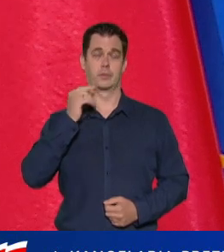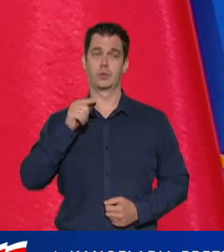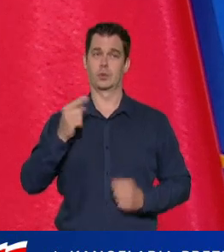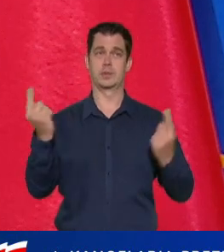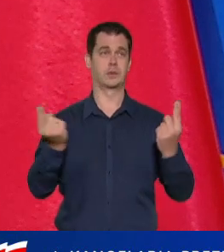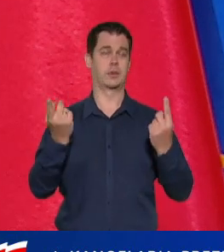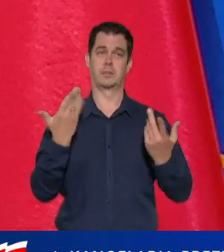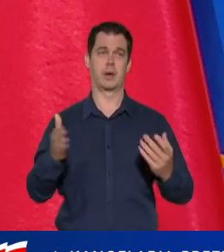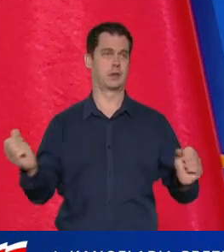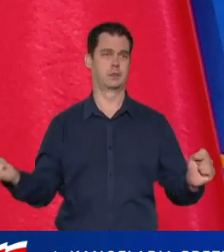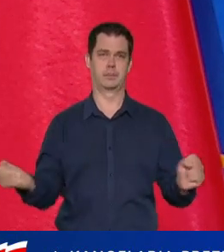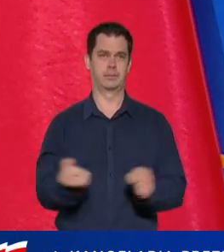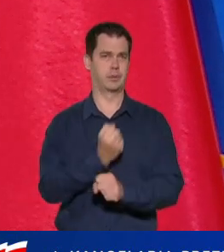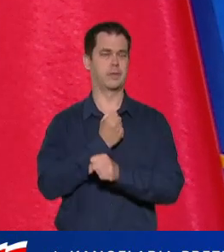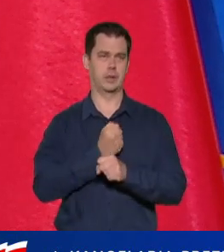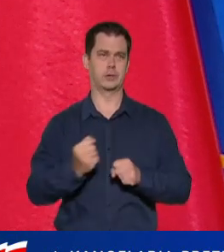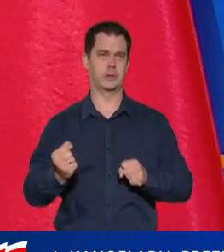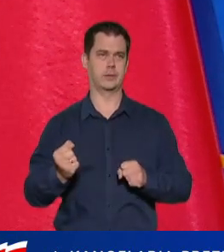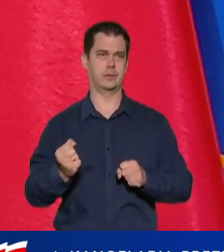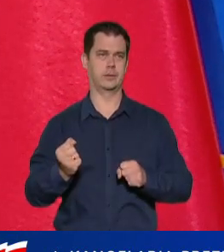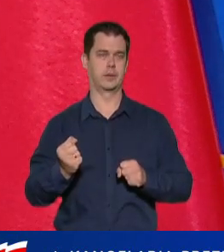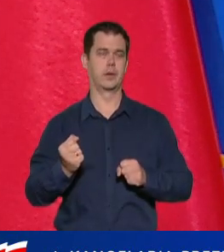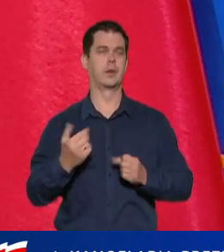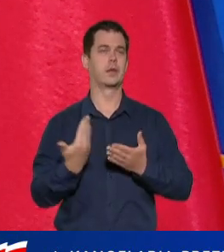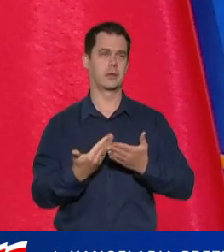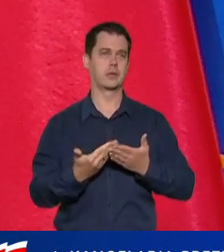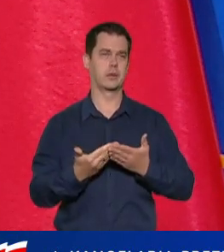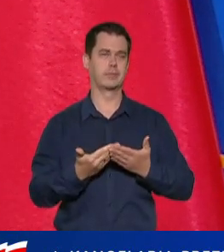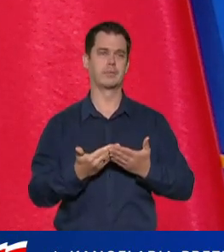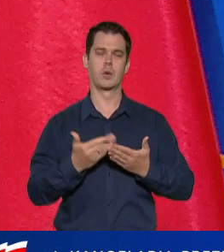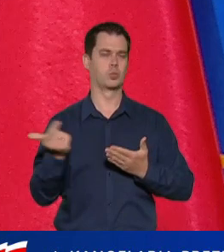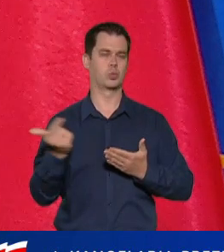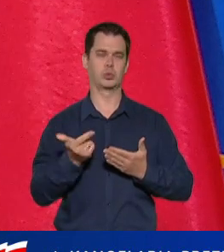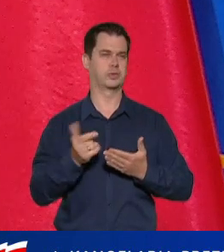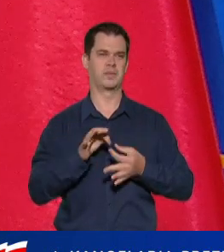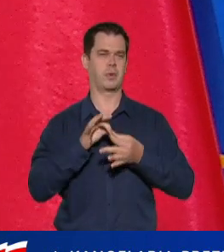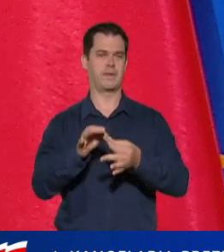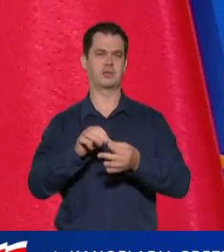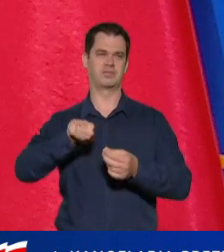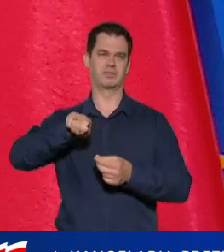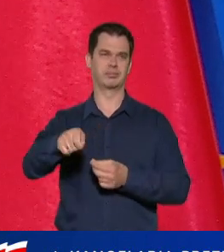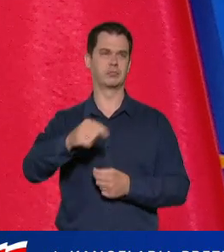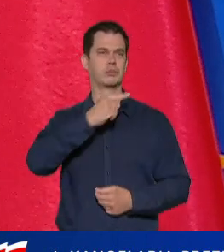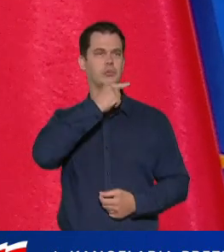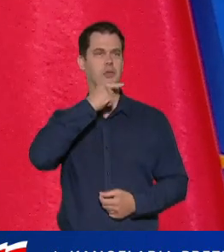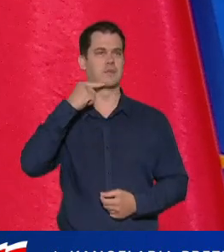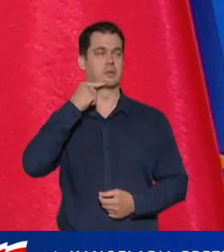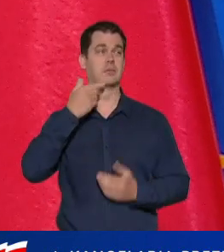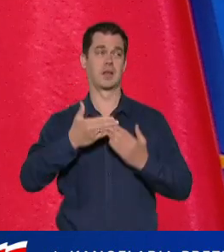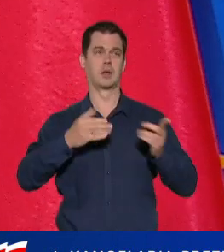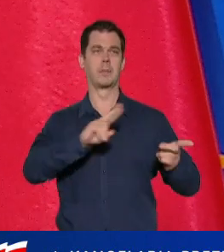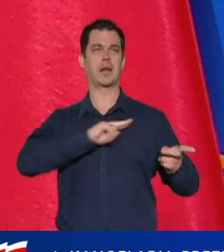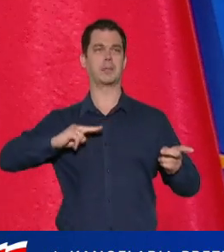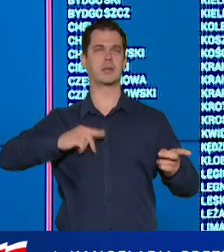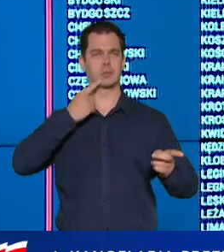sytuacja i powaga tej sytuacji jest uzasadnieniem dlatego, żeby wprowadzić tak poważne obostrzenia, o których mówił